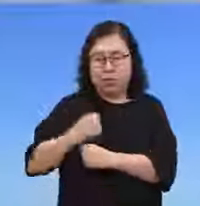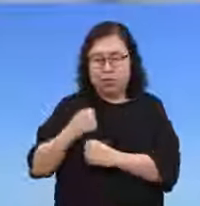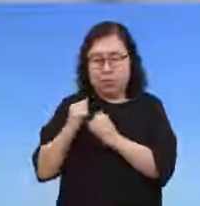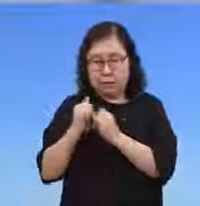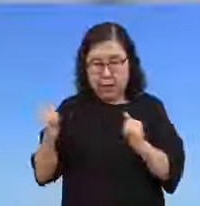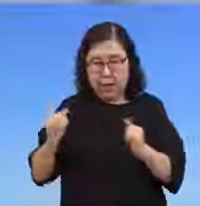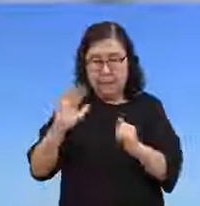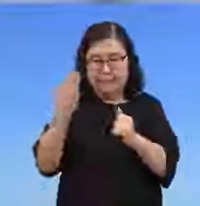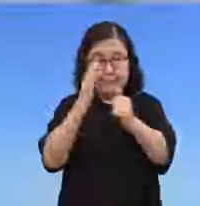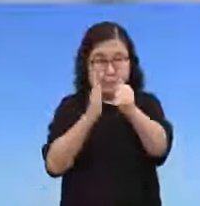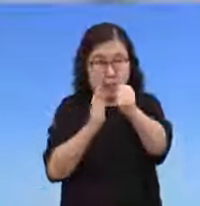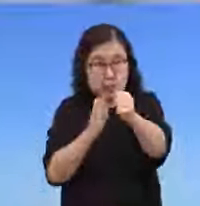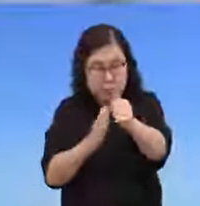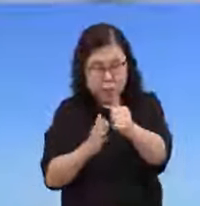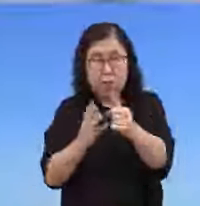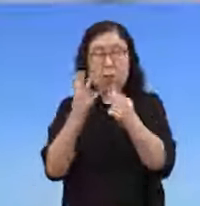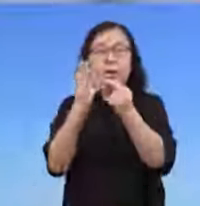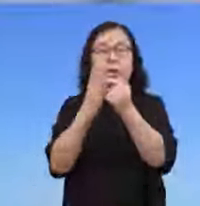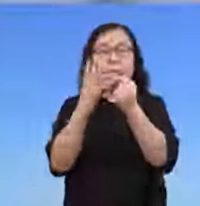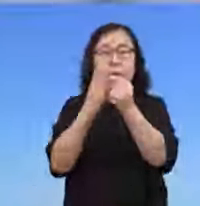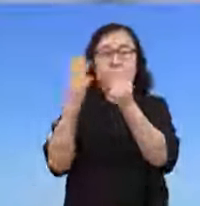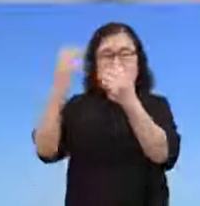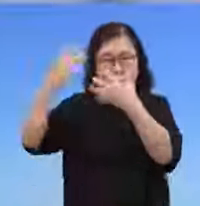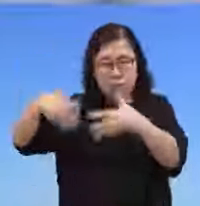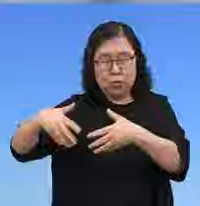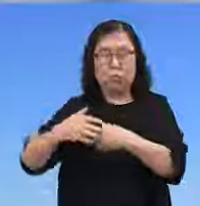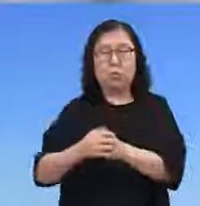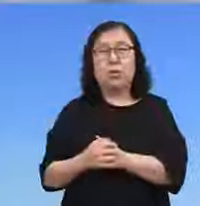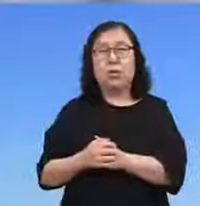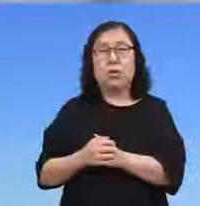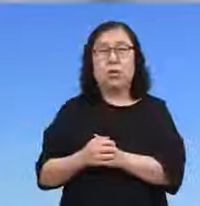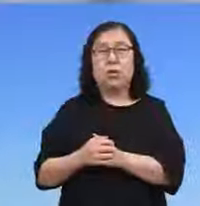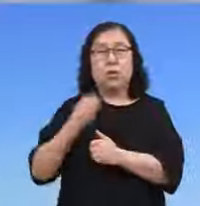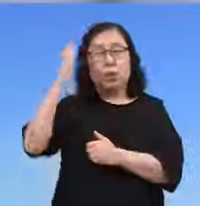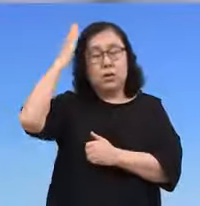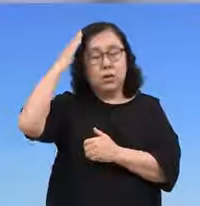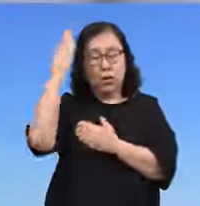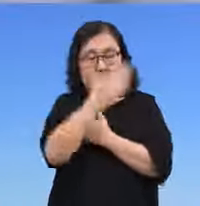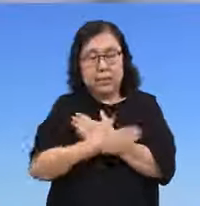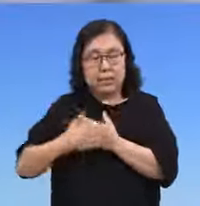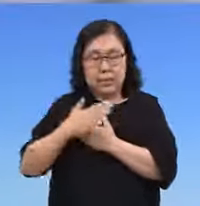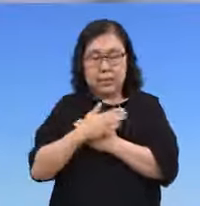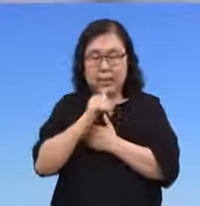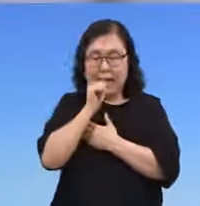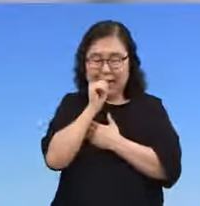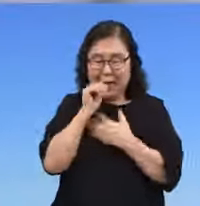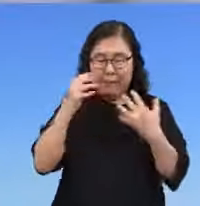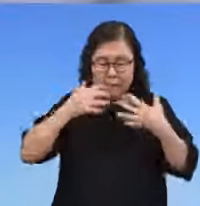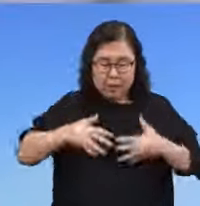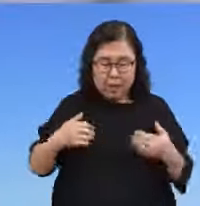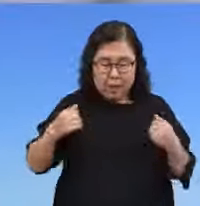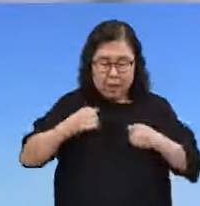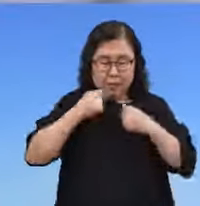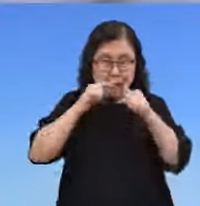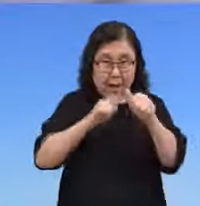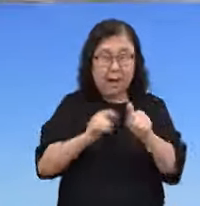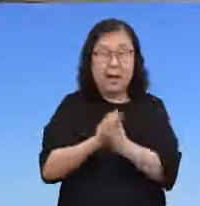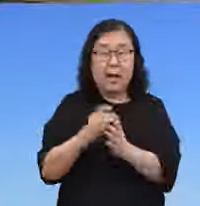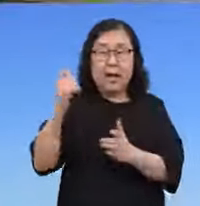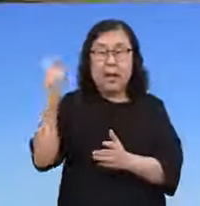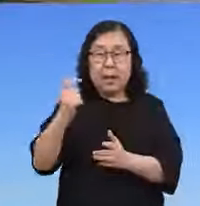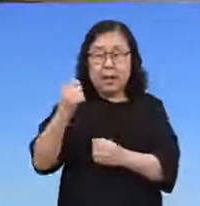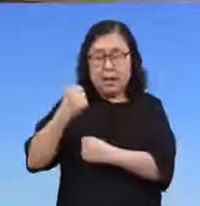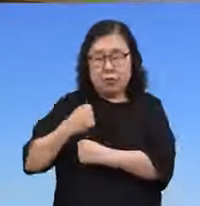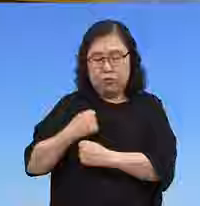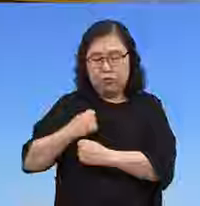전제입니다. 그리고 마지막 세 번째 전제는, 전신갑주를 입으라는 말씀 속에는 어떤 전제가 있습니까?